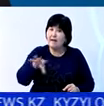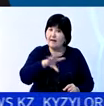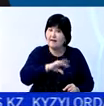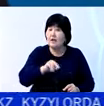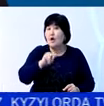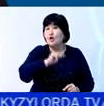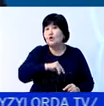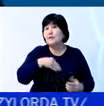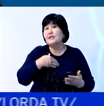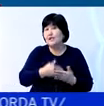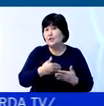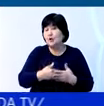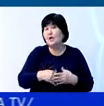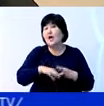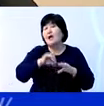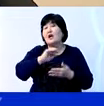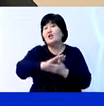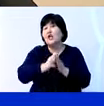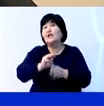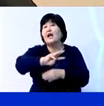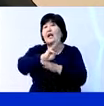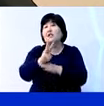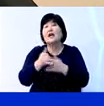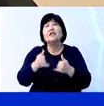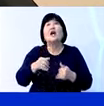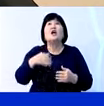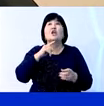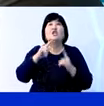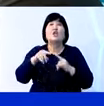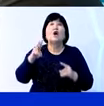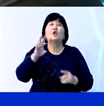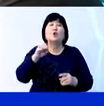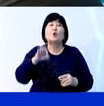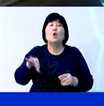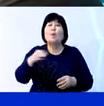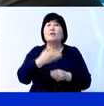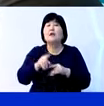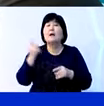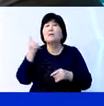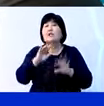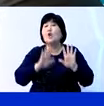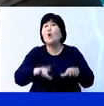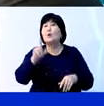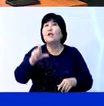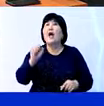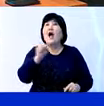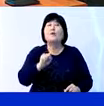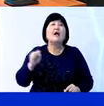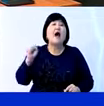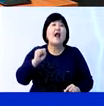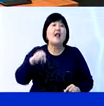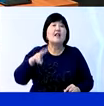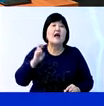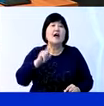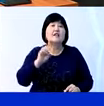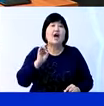қызметкерлердің жұмыс істеуге жағдай жасалған. Жиынға Нұр Отан партиясы облыстық филиалы төрағасының бірінші орынбасары Ақмарал Әлназарова да